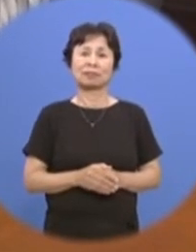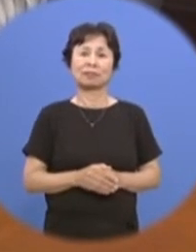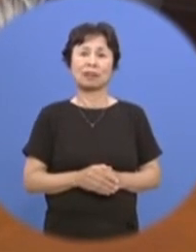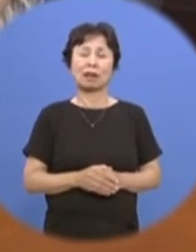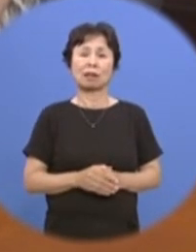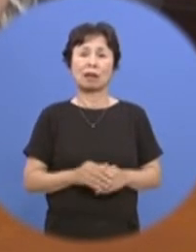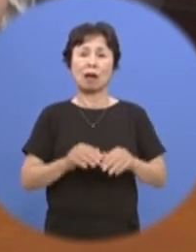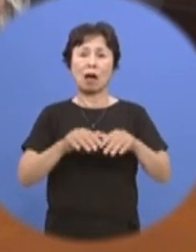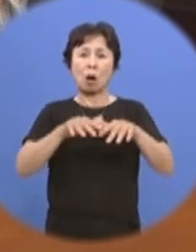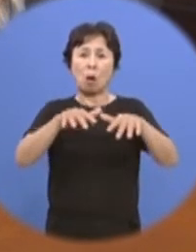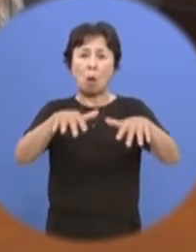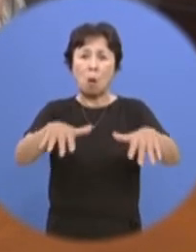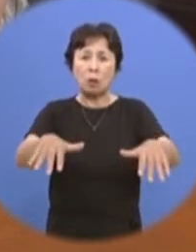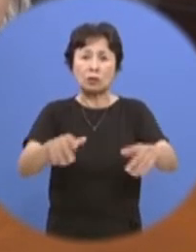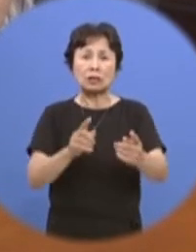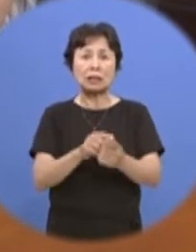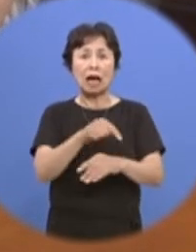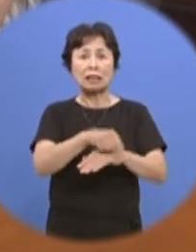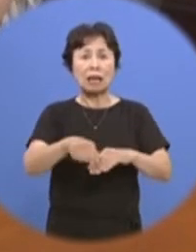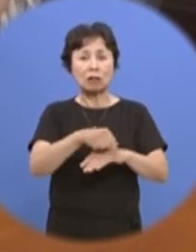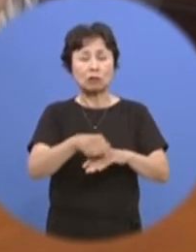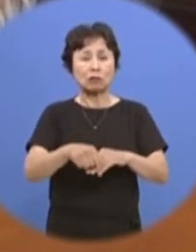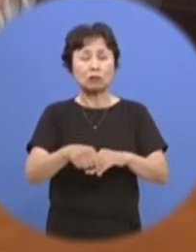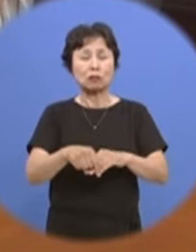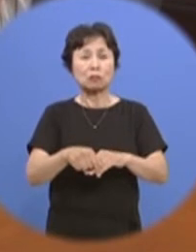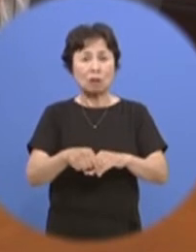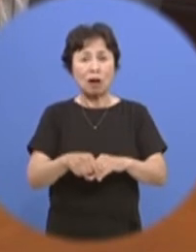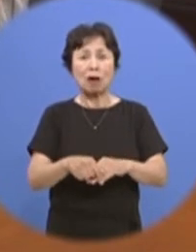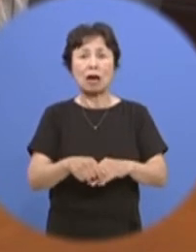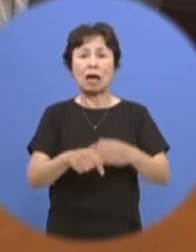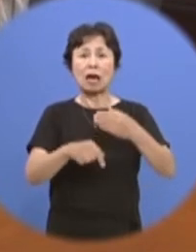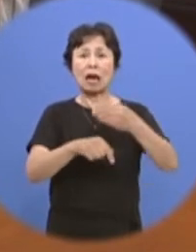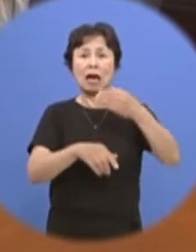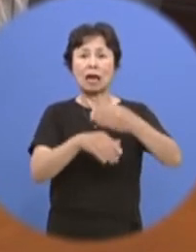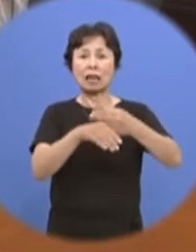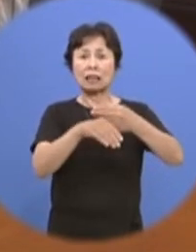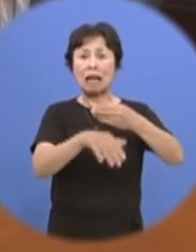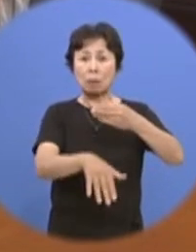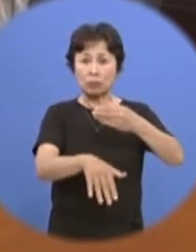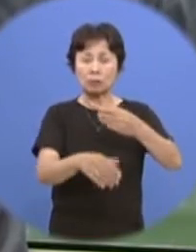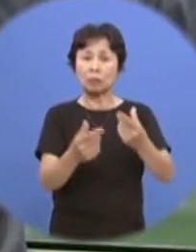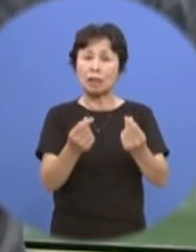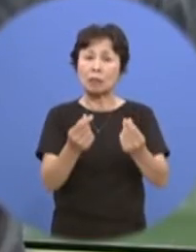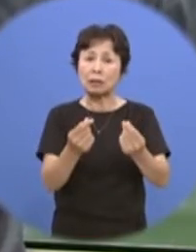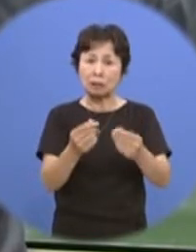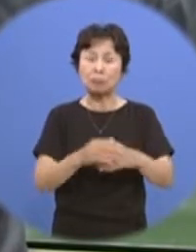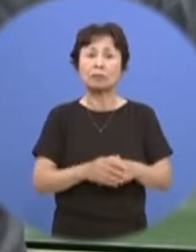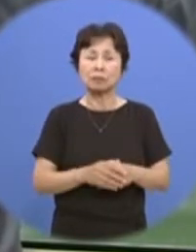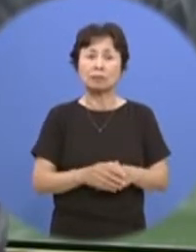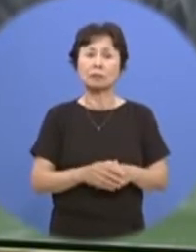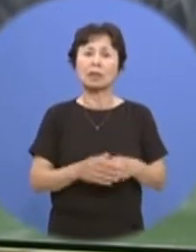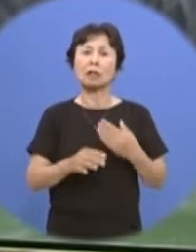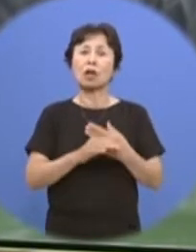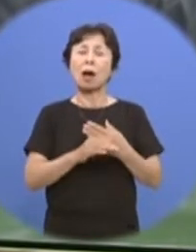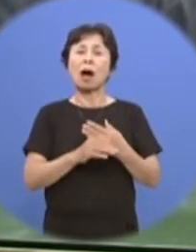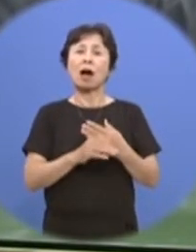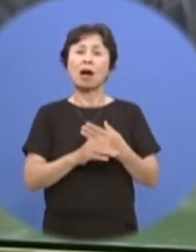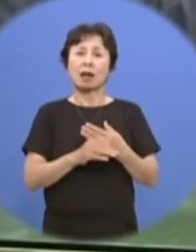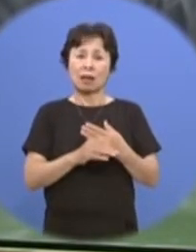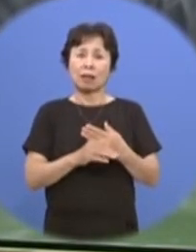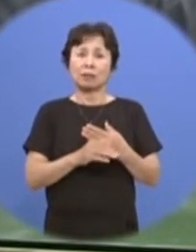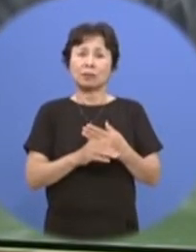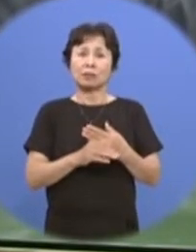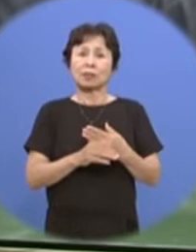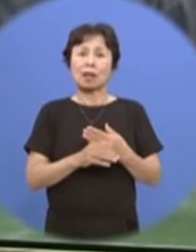策については上流のダムでも行われているんですね、 は い は い、 ダムはですね、例えば大きなダムでいうとね、